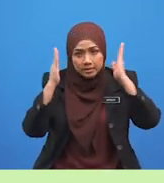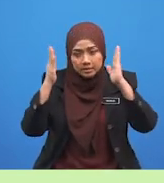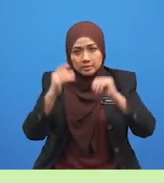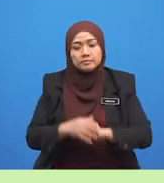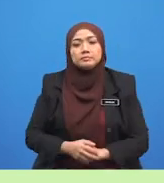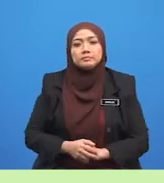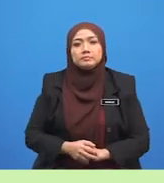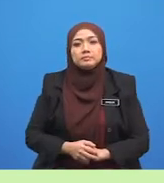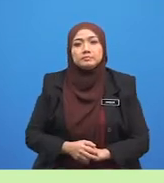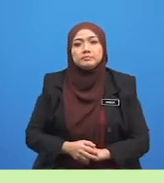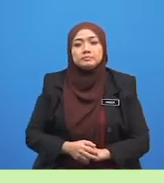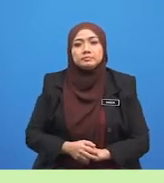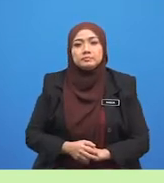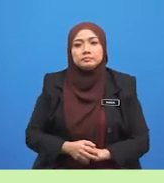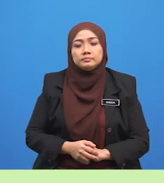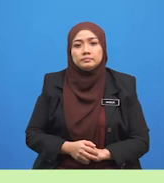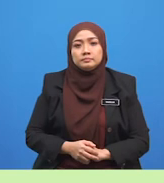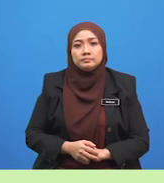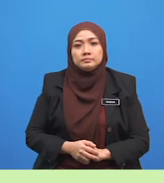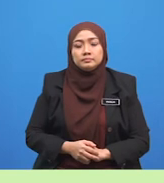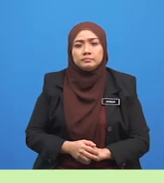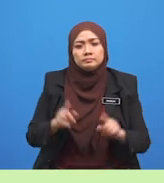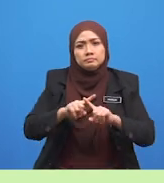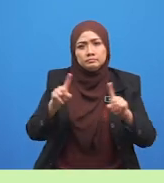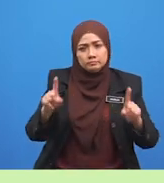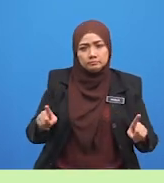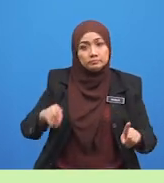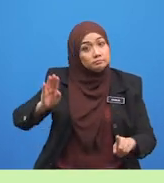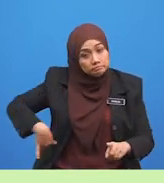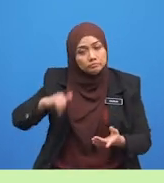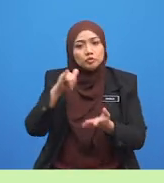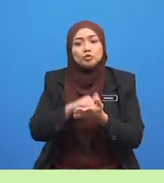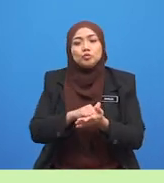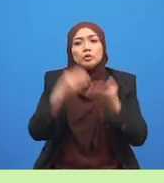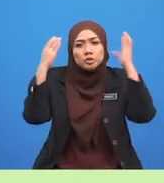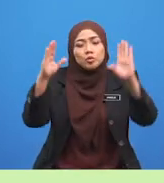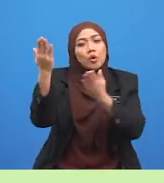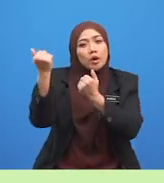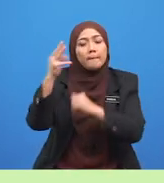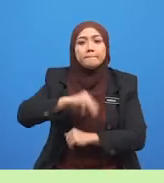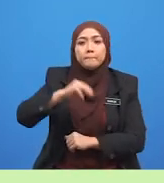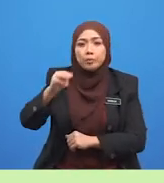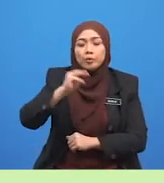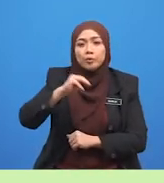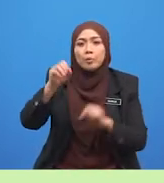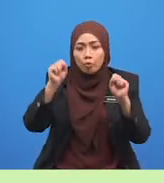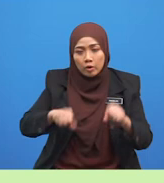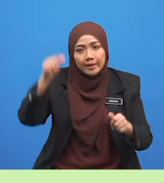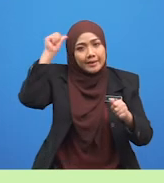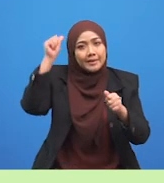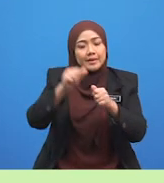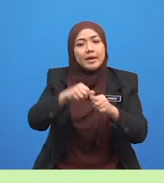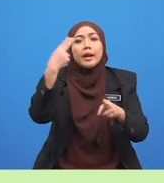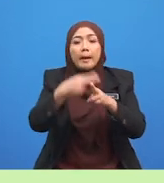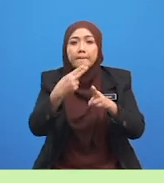yang tanpa warna pula. Namun sebelum itu, cikgu berharap murid-murid dapat mengingati